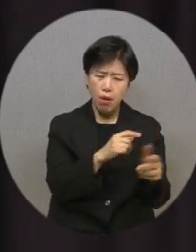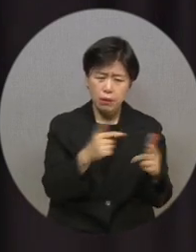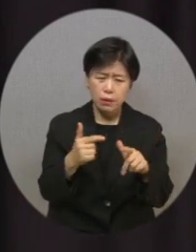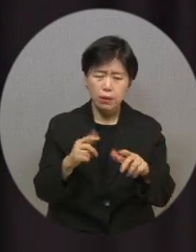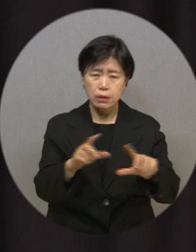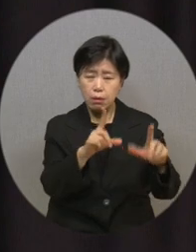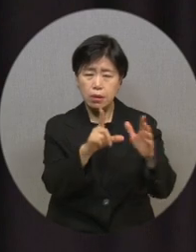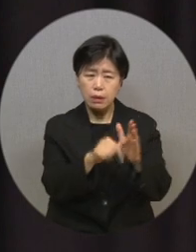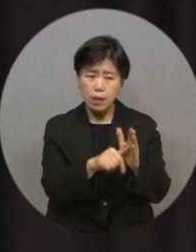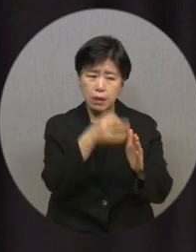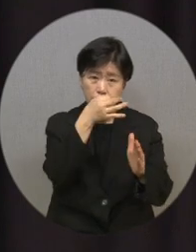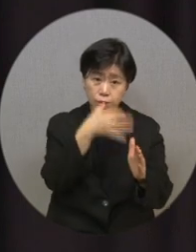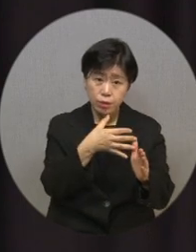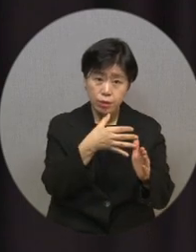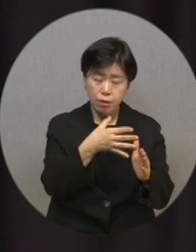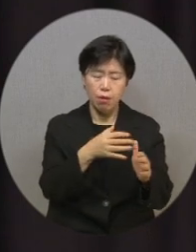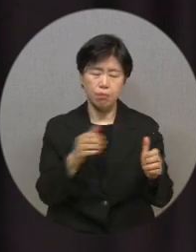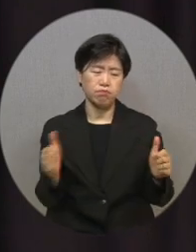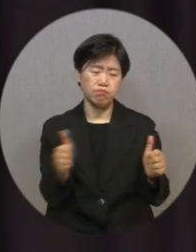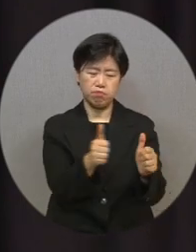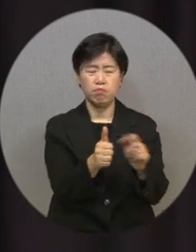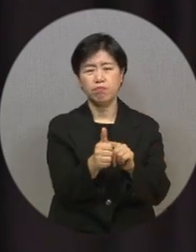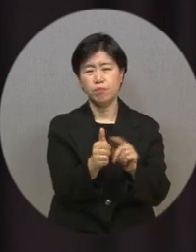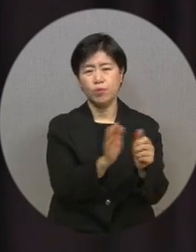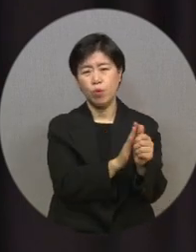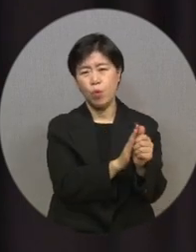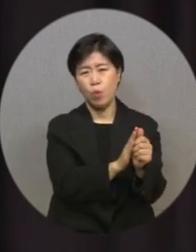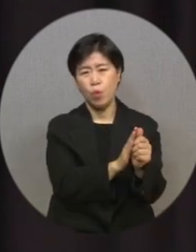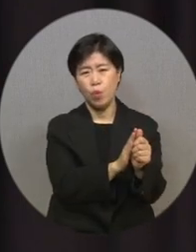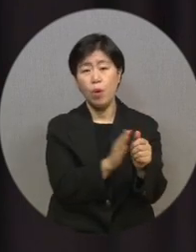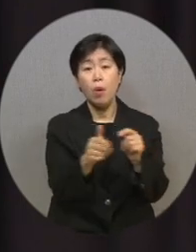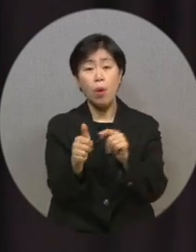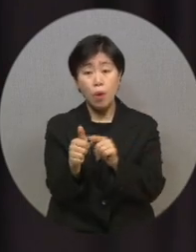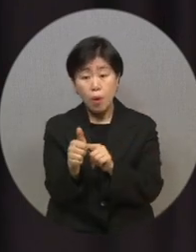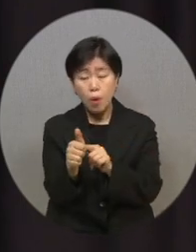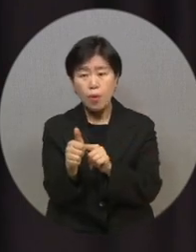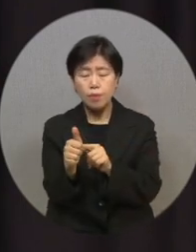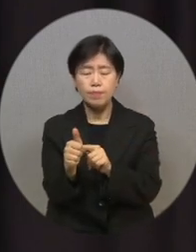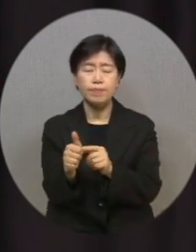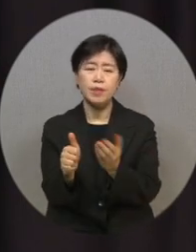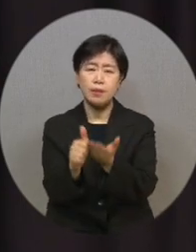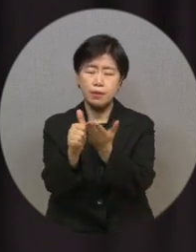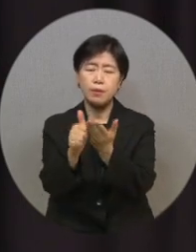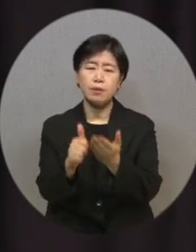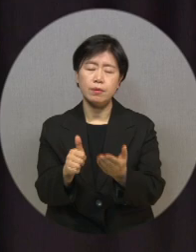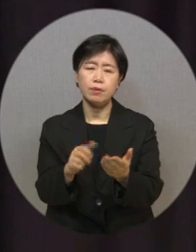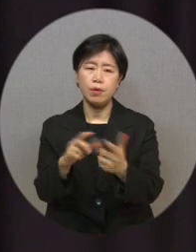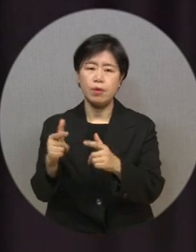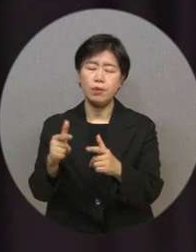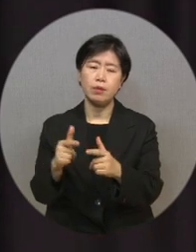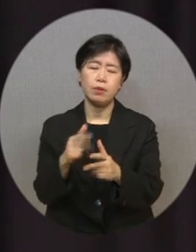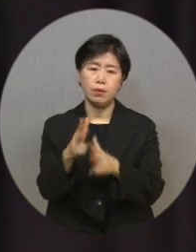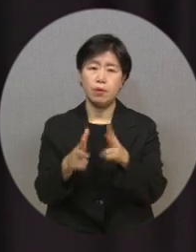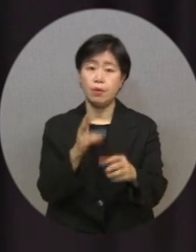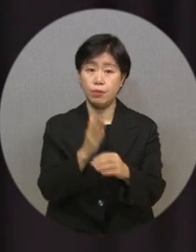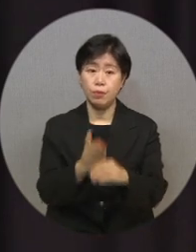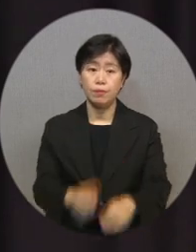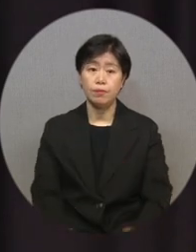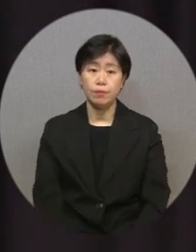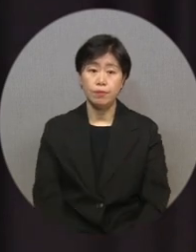경우에 그거를 지원하는 사업을 저희가 중점적으로 하고 있고요 그다음에 이제 보조공학 기구라고 해서 장애인분들이